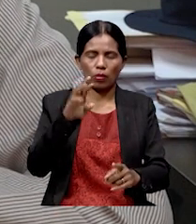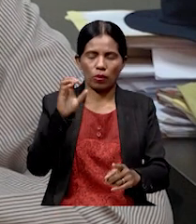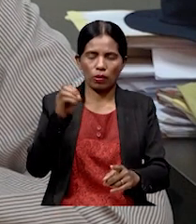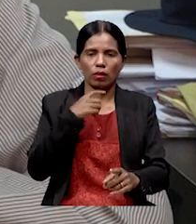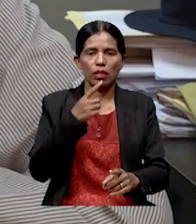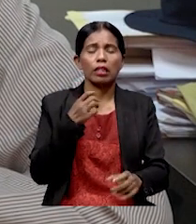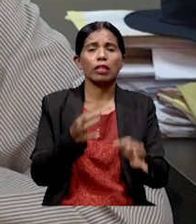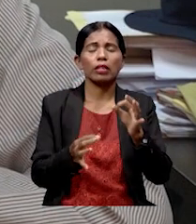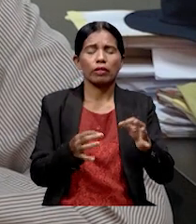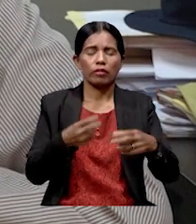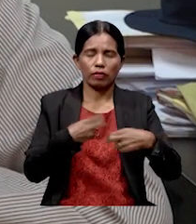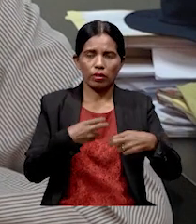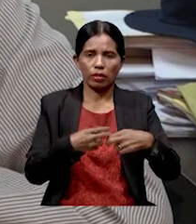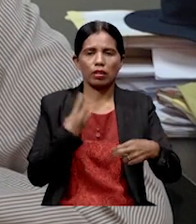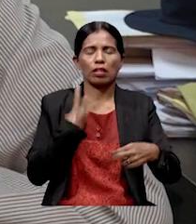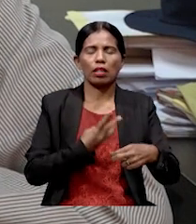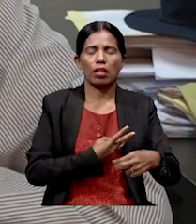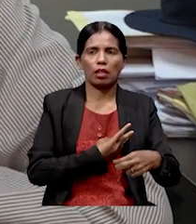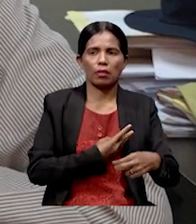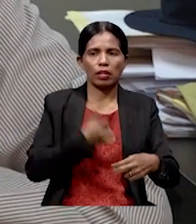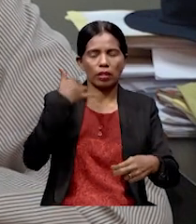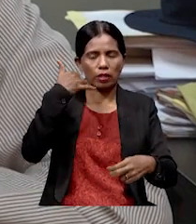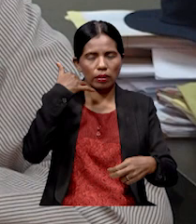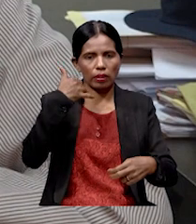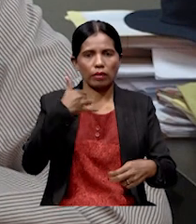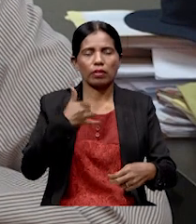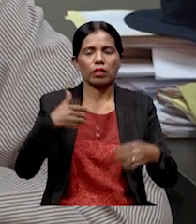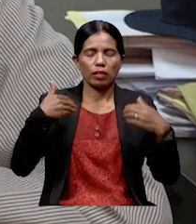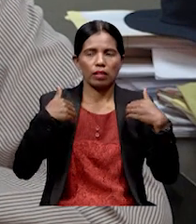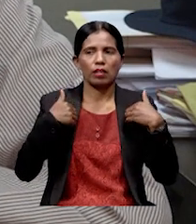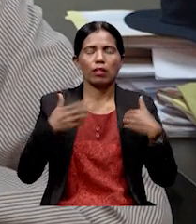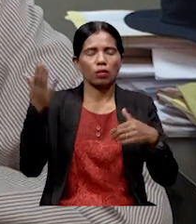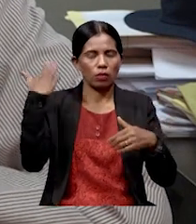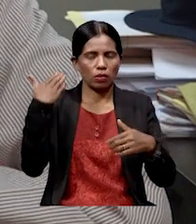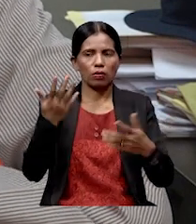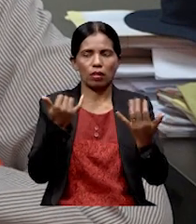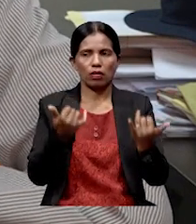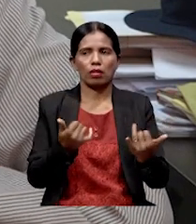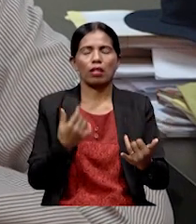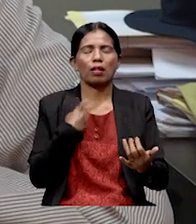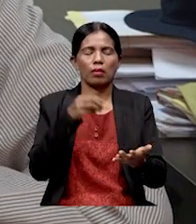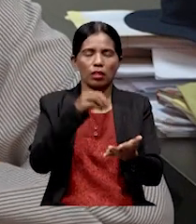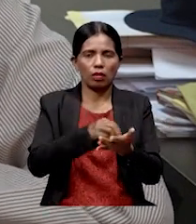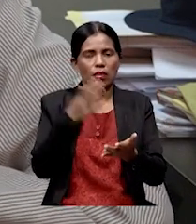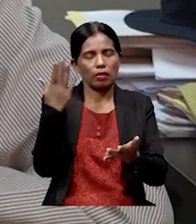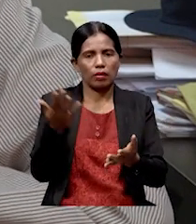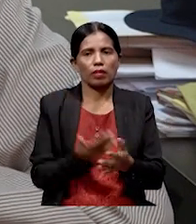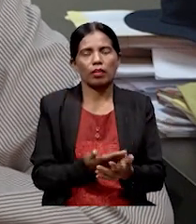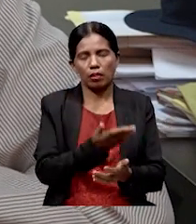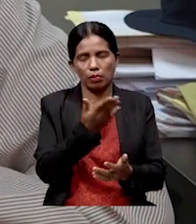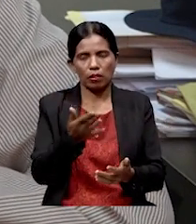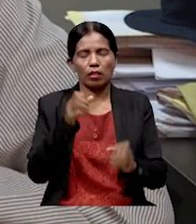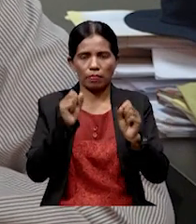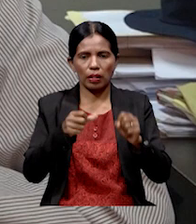rumah, aminia telefone disponibel, ulu kanti ku dia kuat rami tau tiang nih nabe, itu bot sih bel